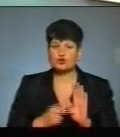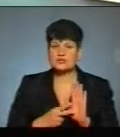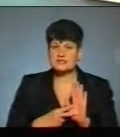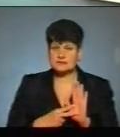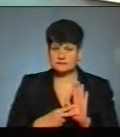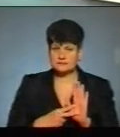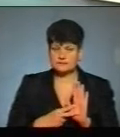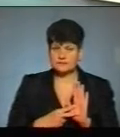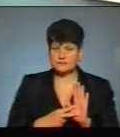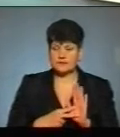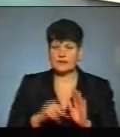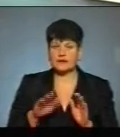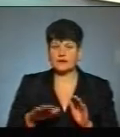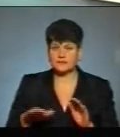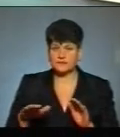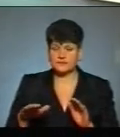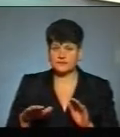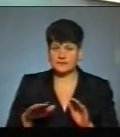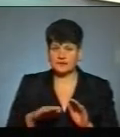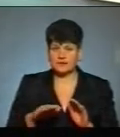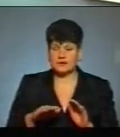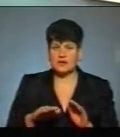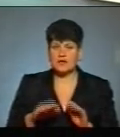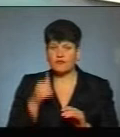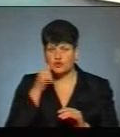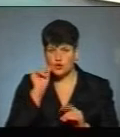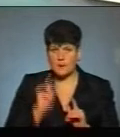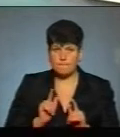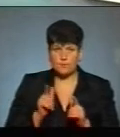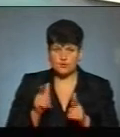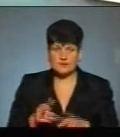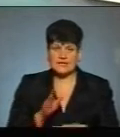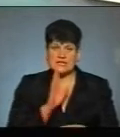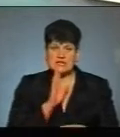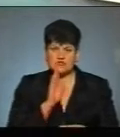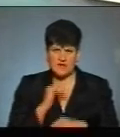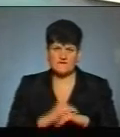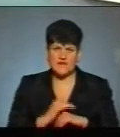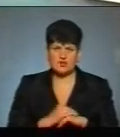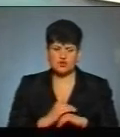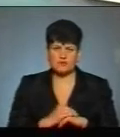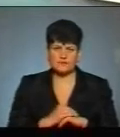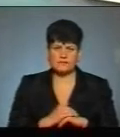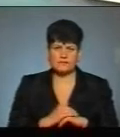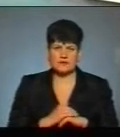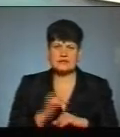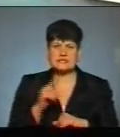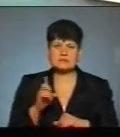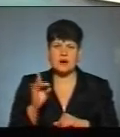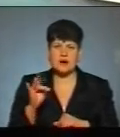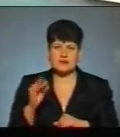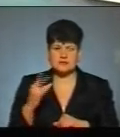пацієнтів з підтвердженим COVID-19. І також вчора поступила дівчина вечором з Березького